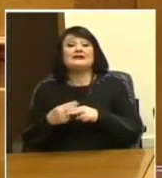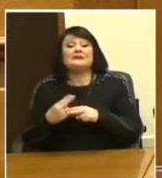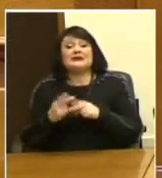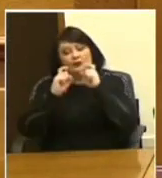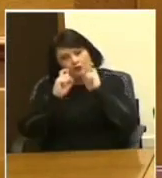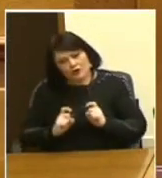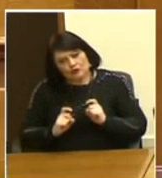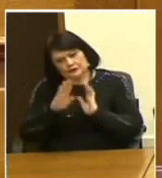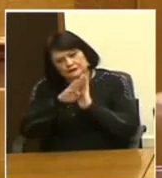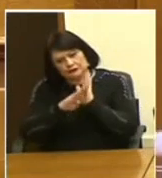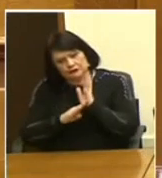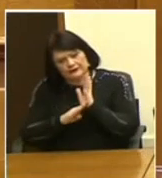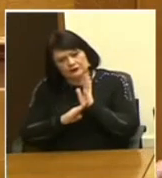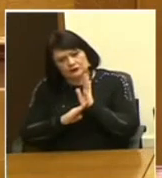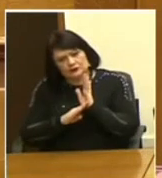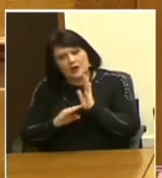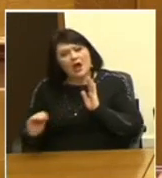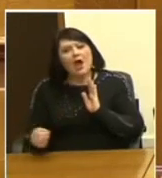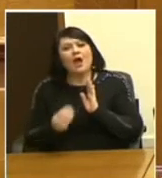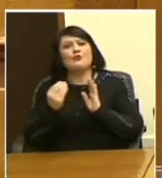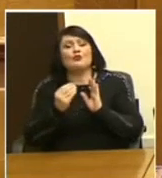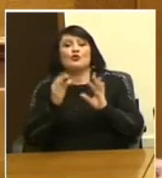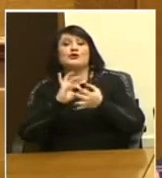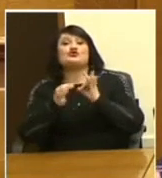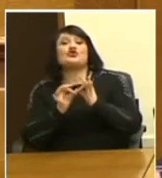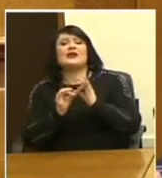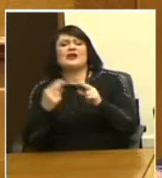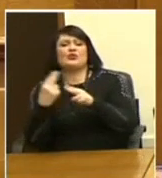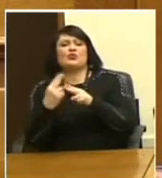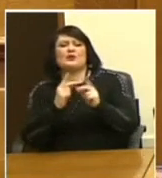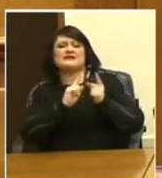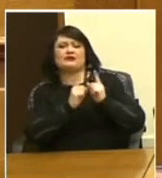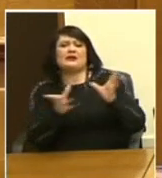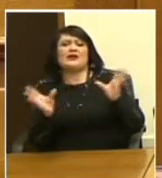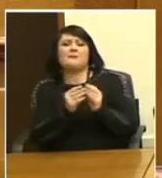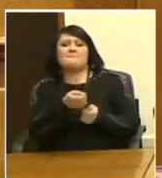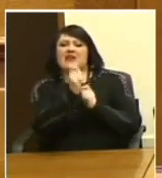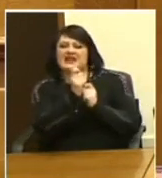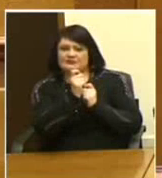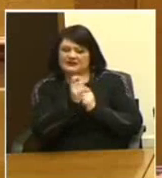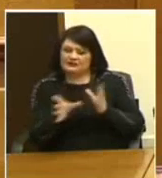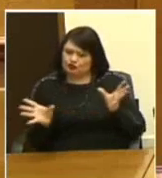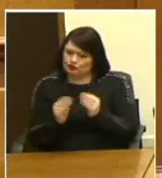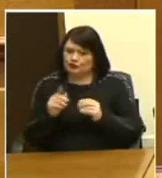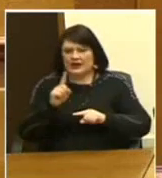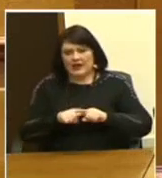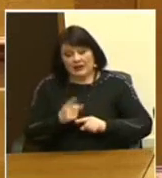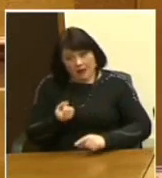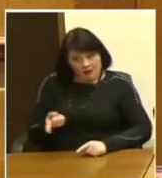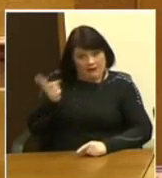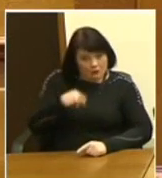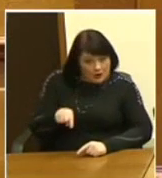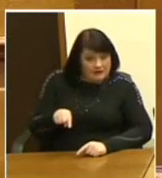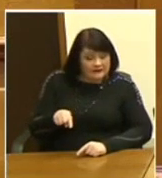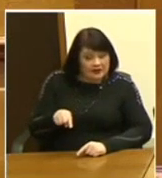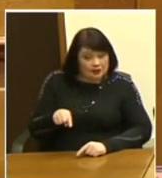υποχρεώσεων που απορρέουν από την ιστορική συμφωνία των Πρεσπών και αφορούν την Ελλάδα. Από αύριο,